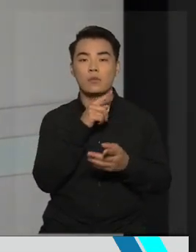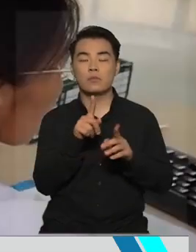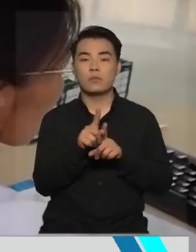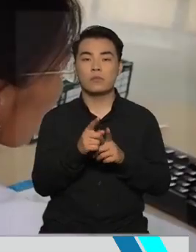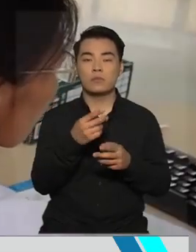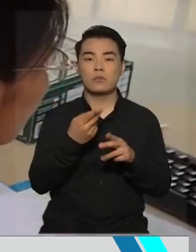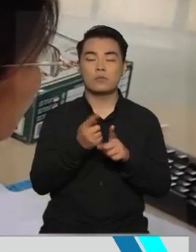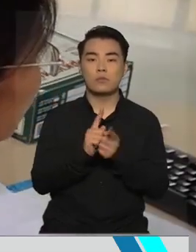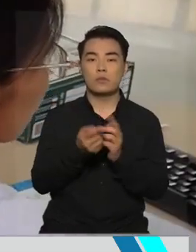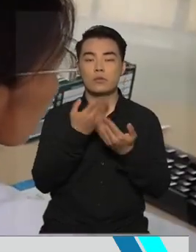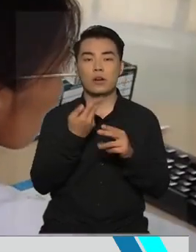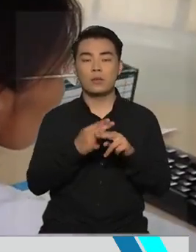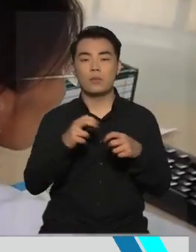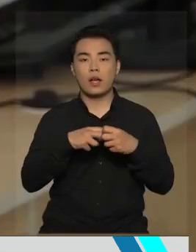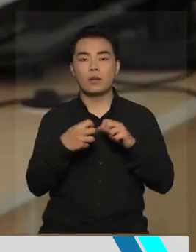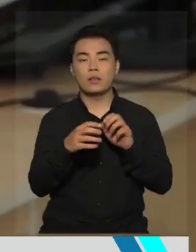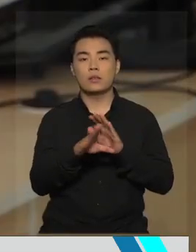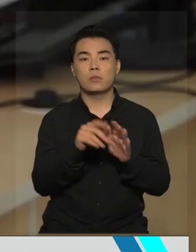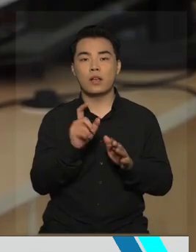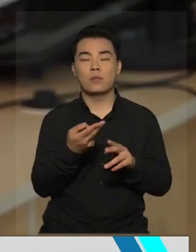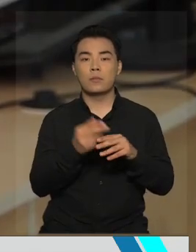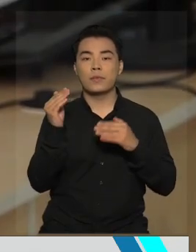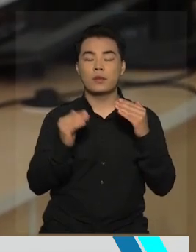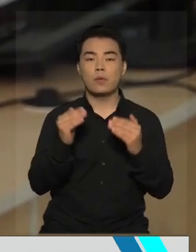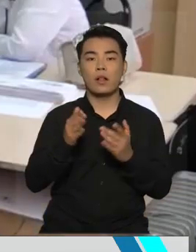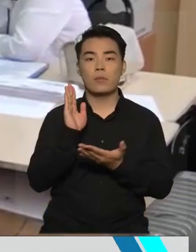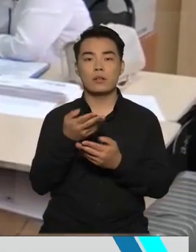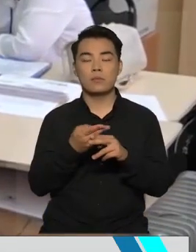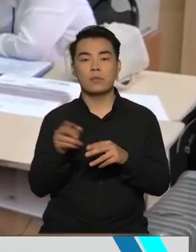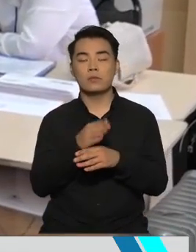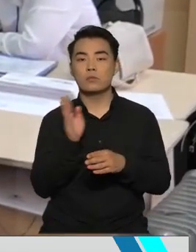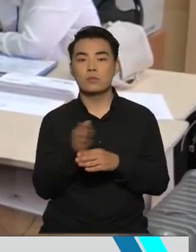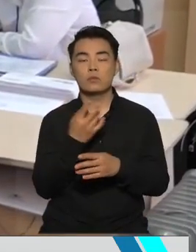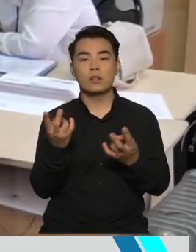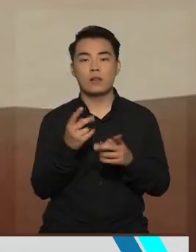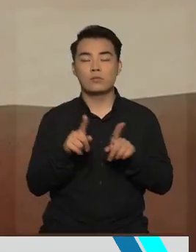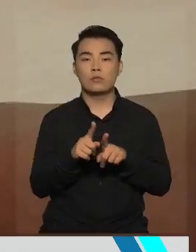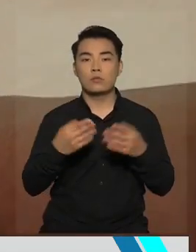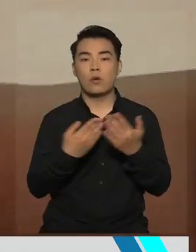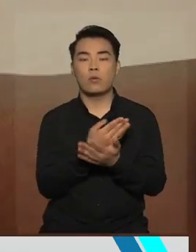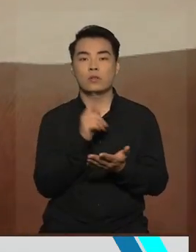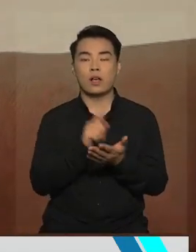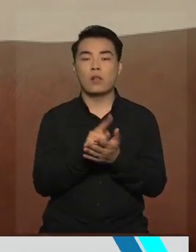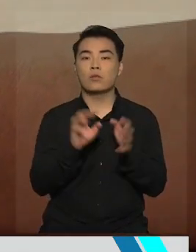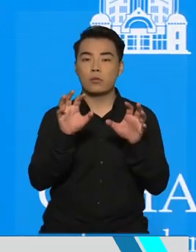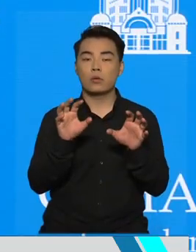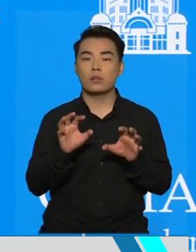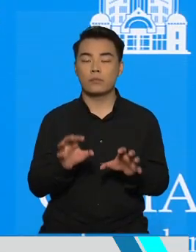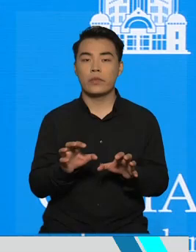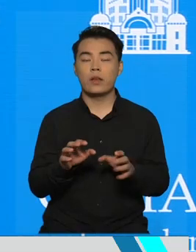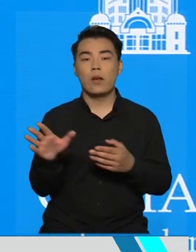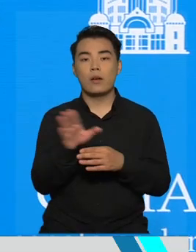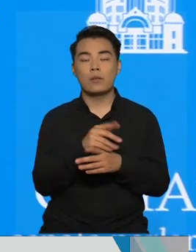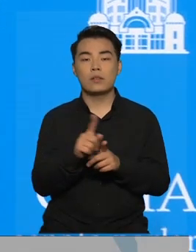нет. Основной проблемой депутаты считают дисбаланс, от которого следует избавиться при разработке нового налогового кодекса.